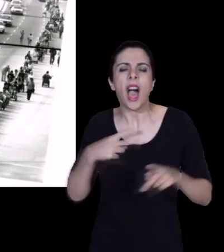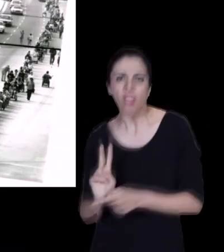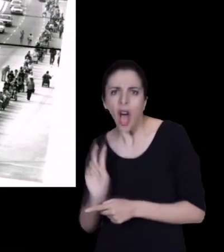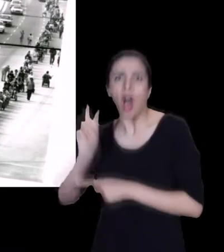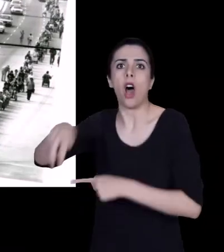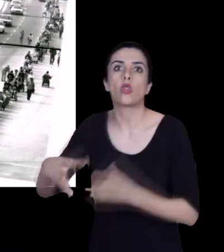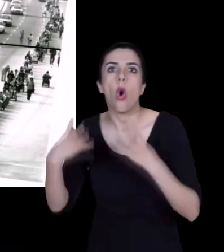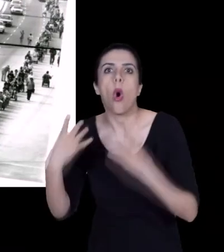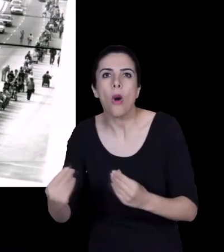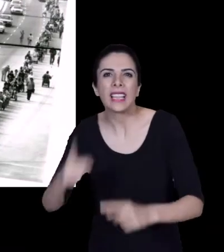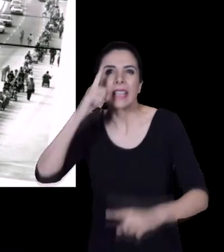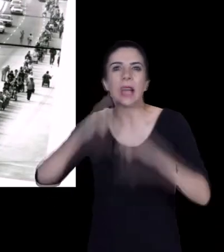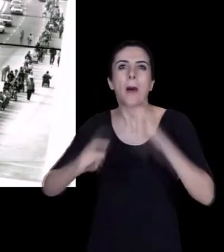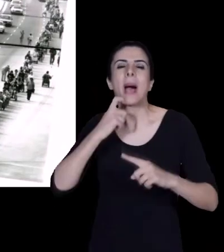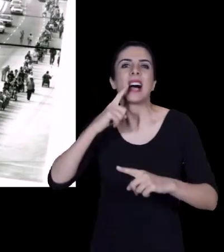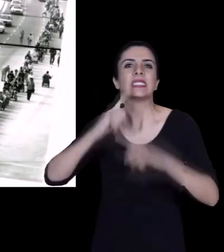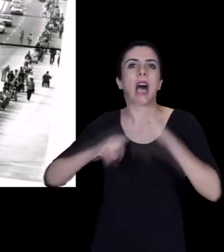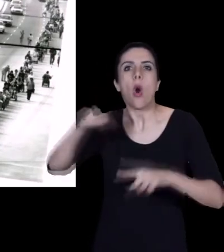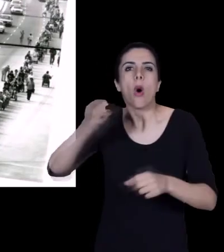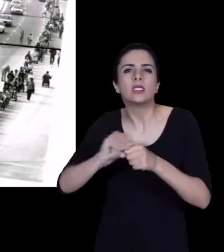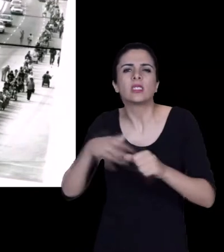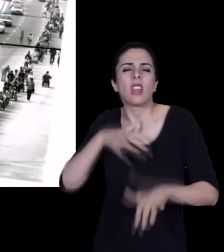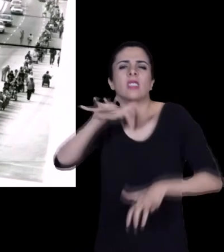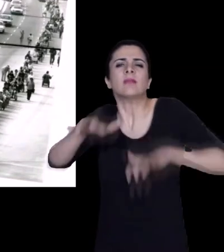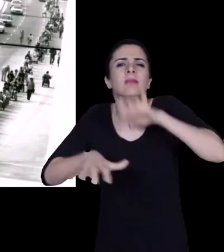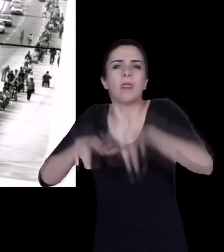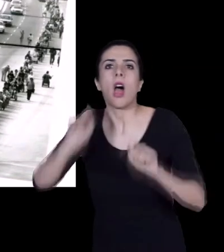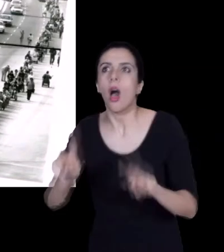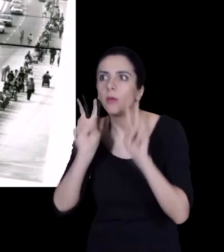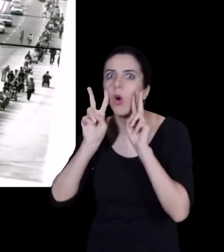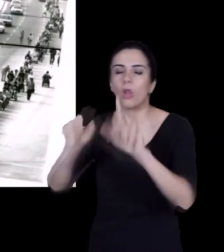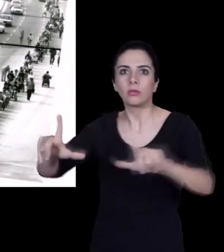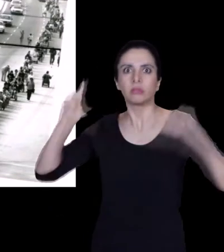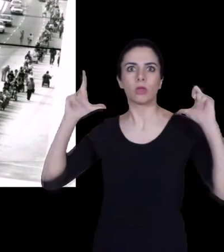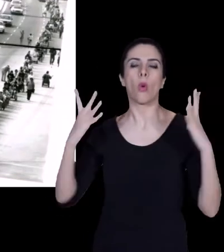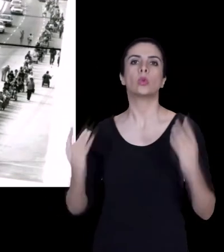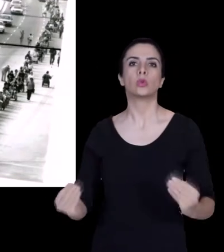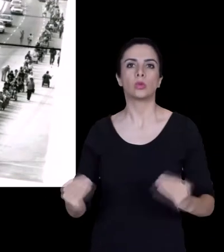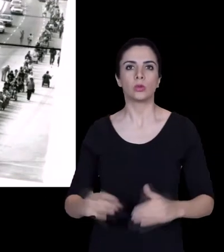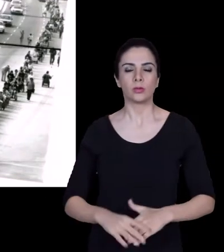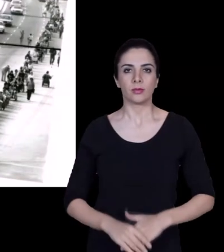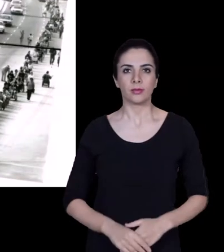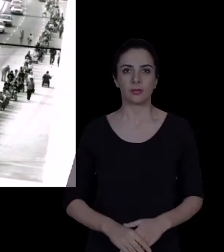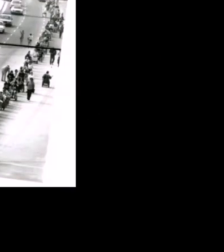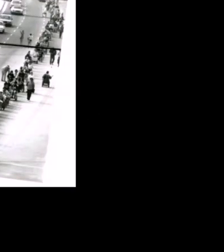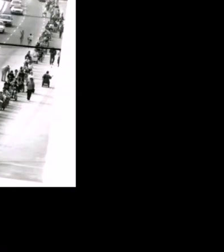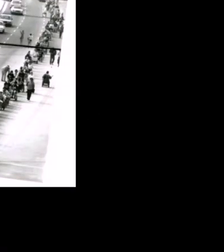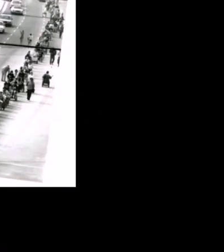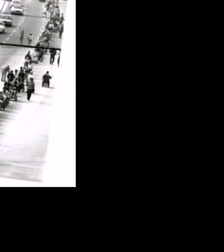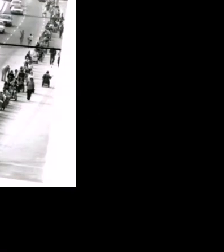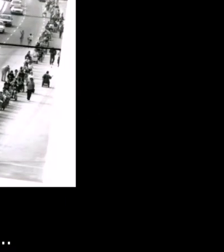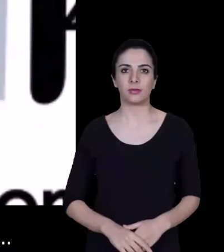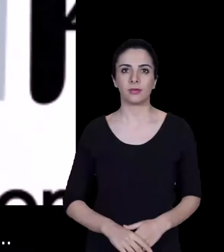Beyaz Saray'ın merdivenlerini sürünerek çıktılar. Fotoğraf kareleri ve merdivenleri sürünerek çıkan eylemcilerin videosu.